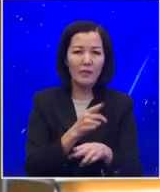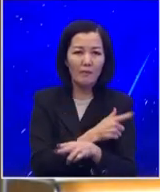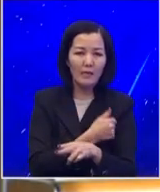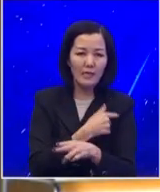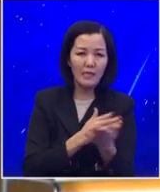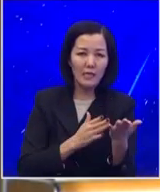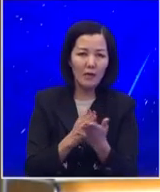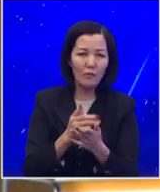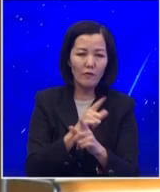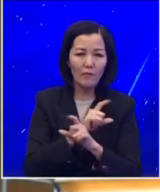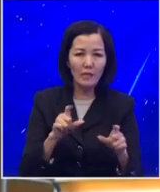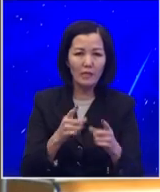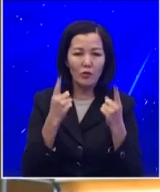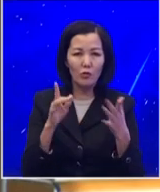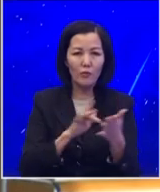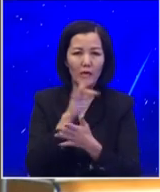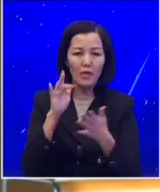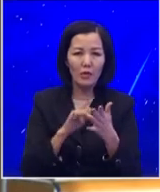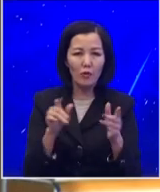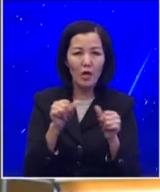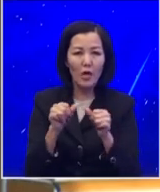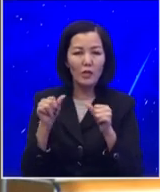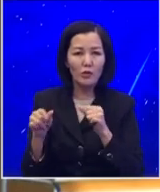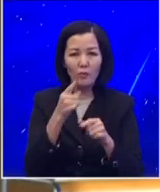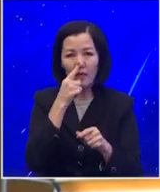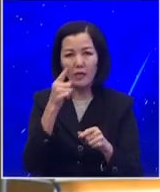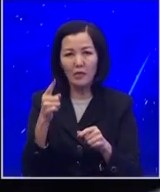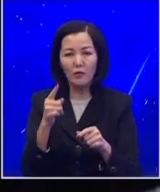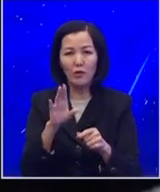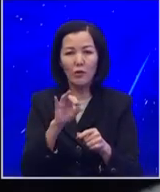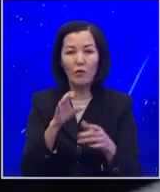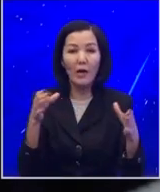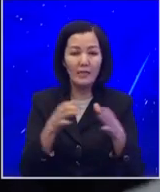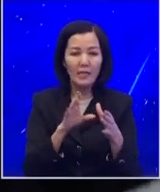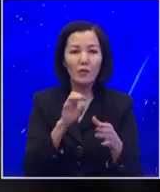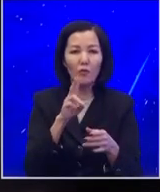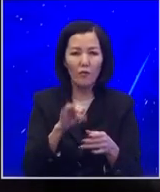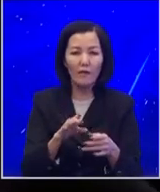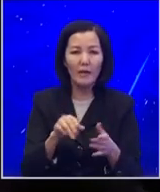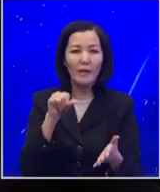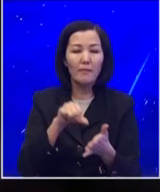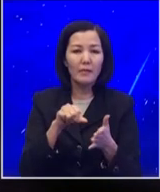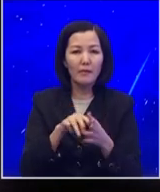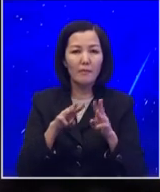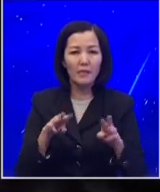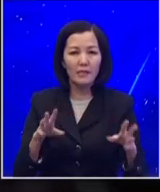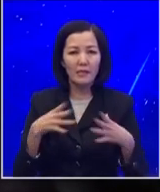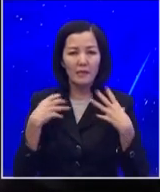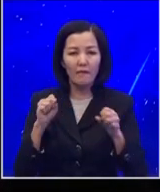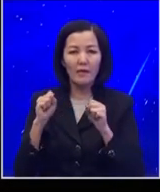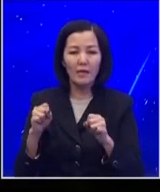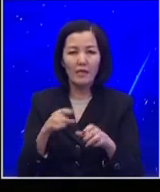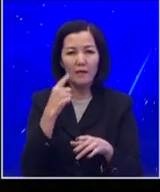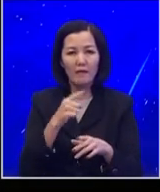это медицинские работники в больницах крупных городов, особенно в отделениях COVID. Представители Министерства